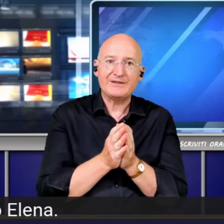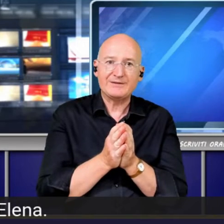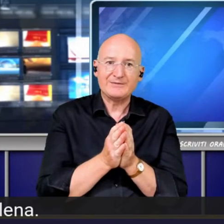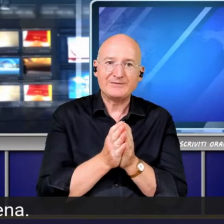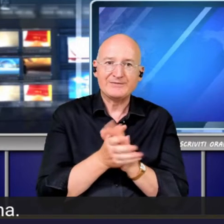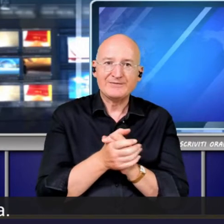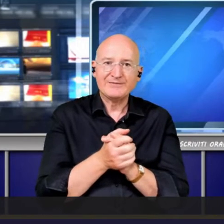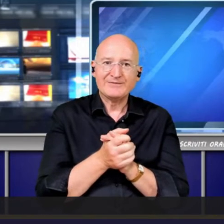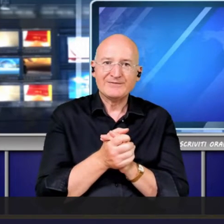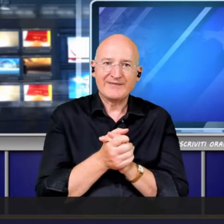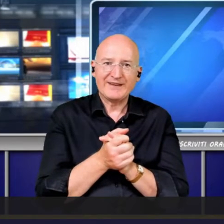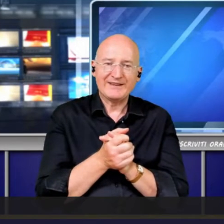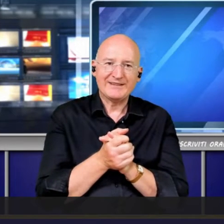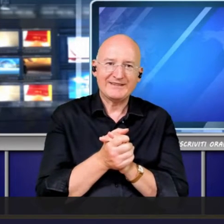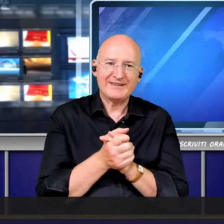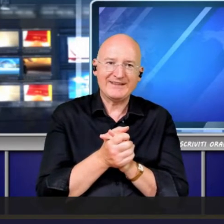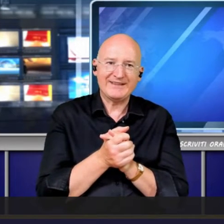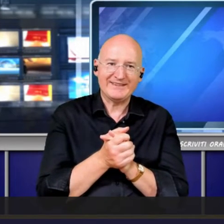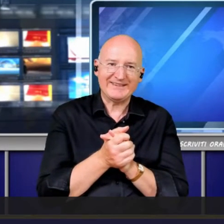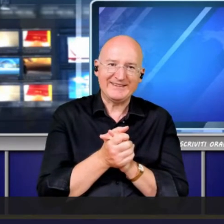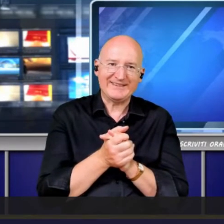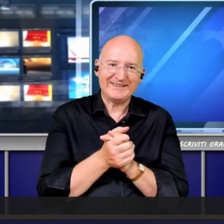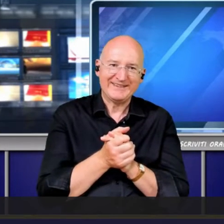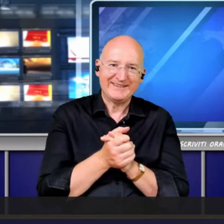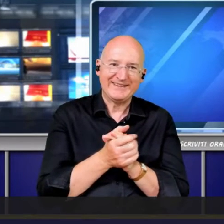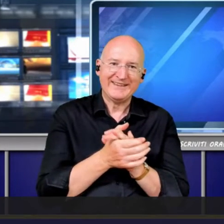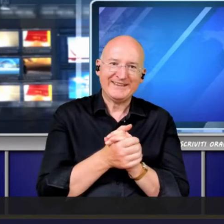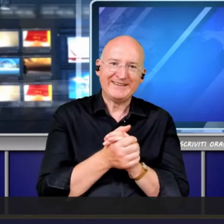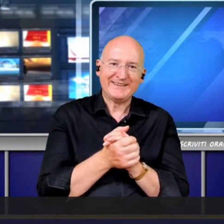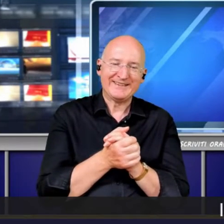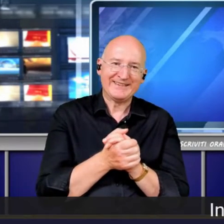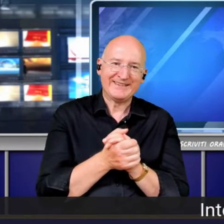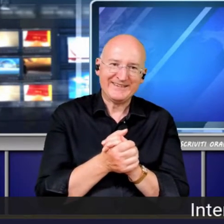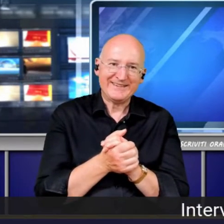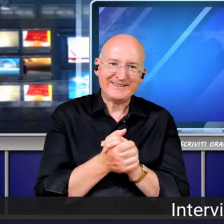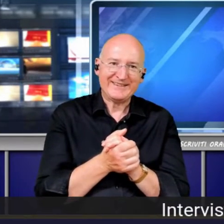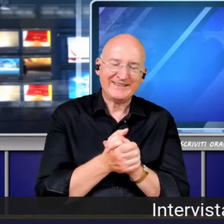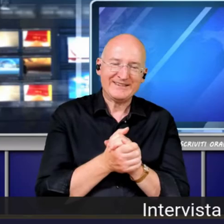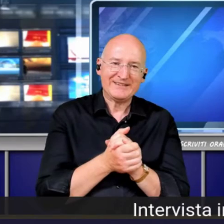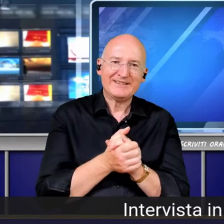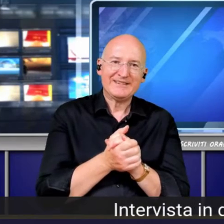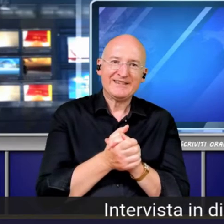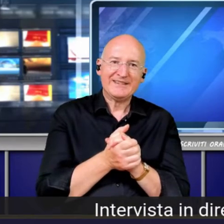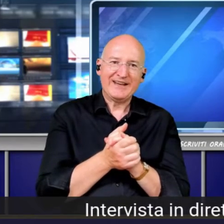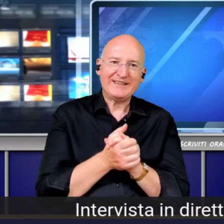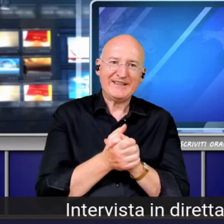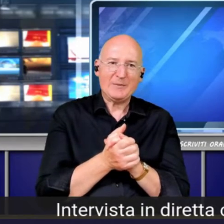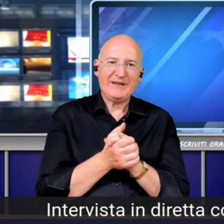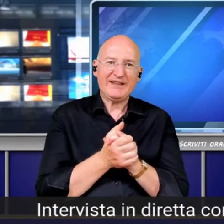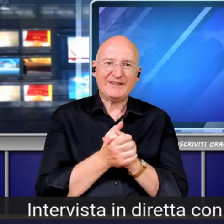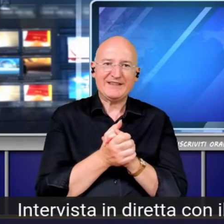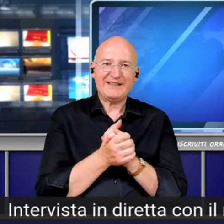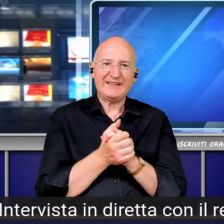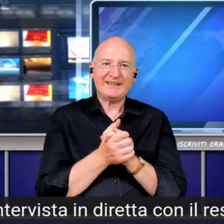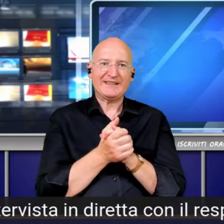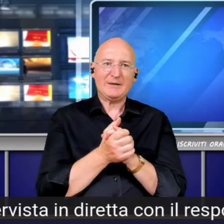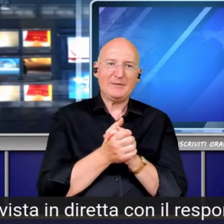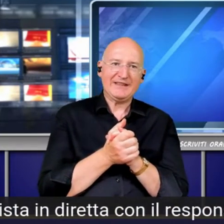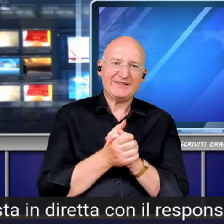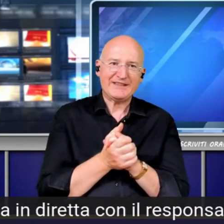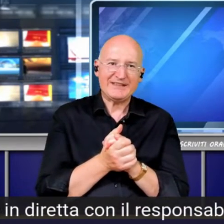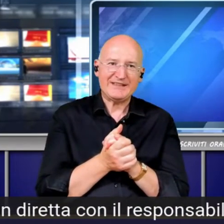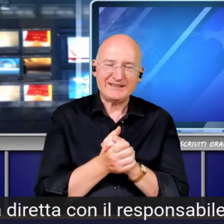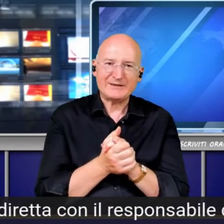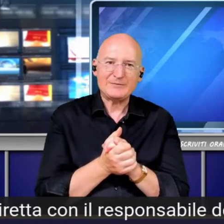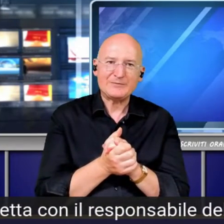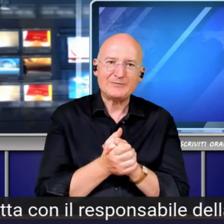starei tutto. qua un'altra ora a far parlare la dottoressa, perché è affascinante questo campo qua, È veramente estremamente bello. affascinante,